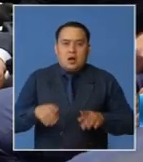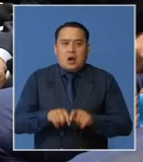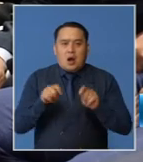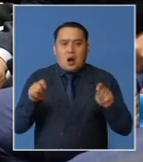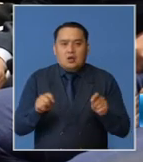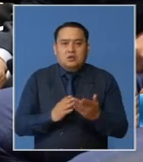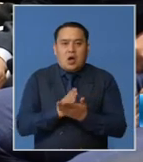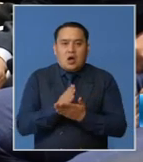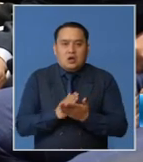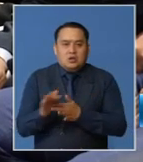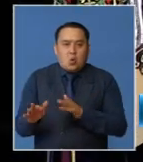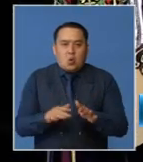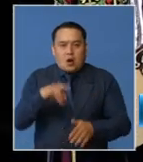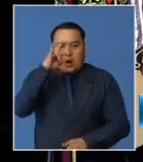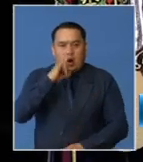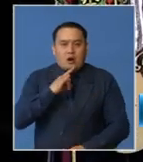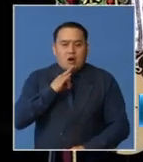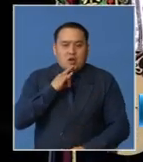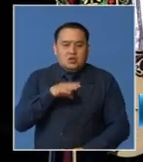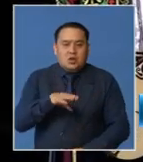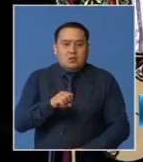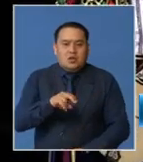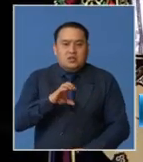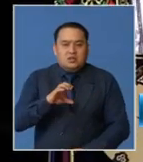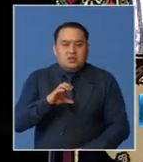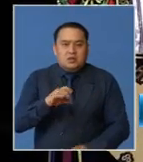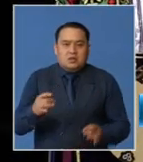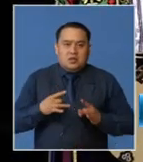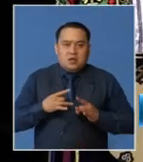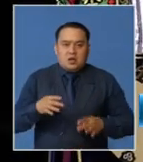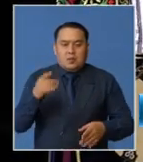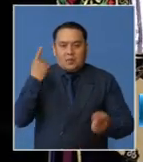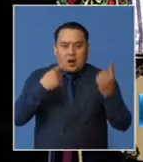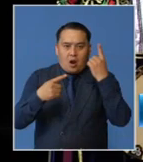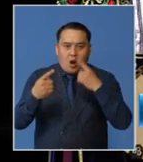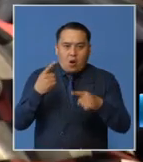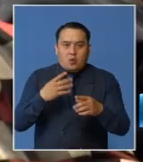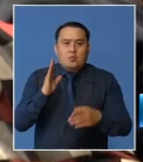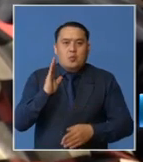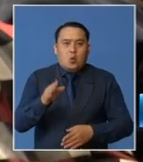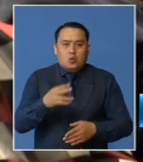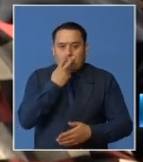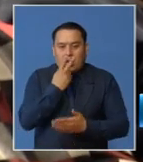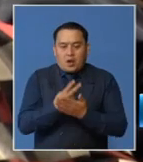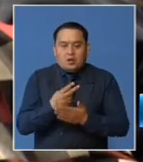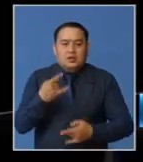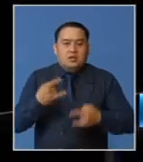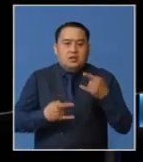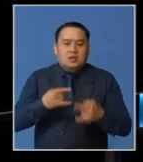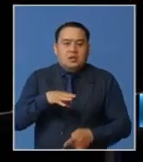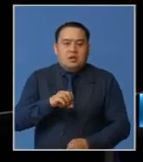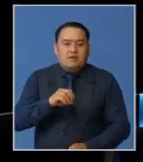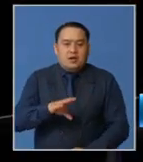Концерт открыл заслуженный деятель культуры Казахстана Нуржан Жанписов. Концерт народных произведений в ближайшие дни будет транслироваться на канале